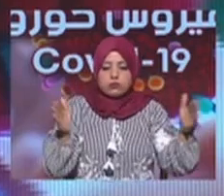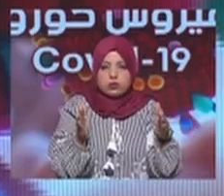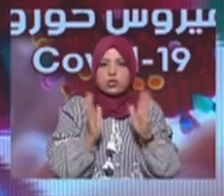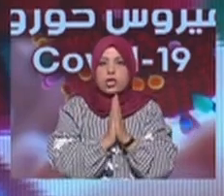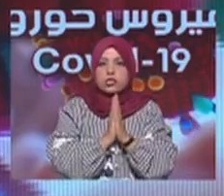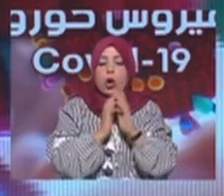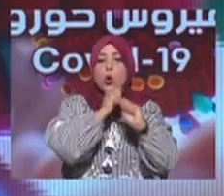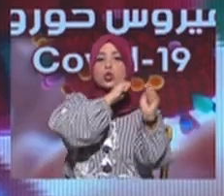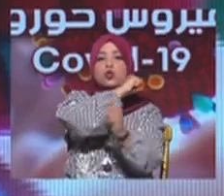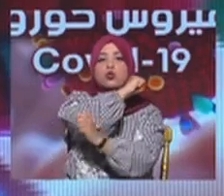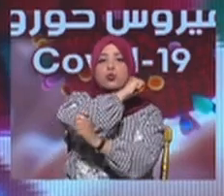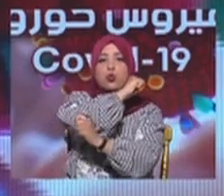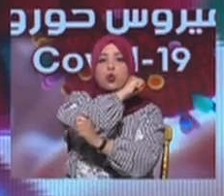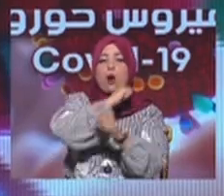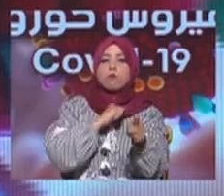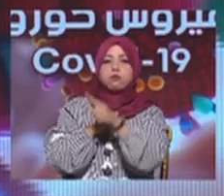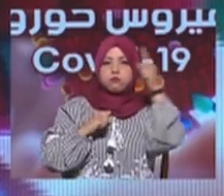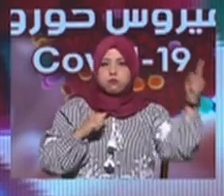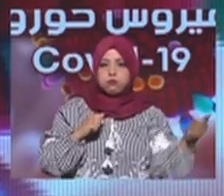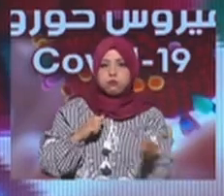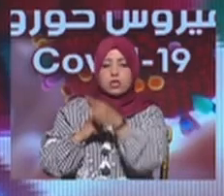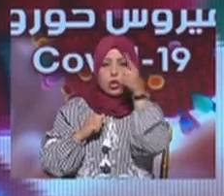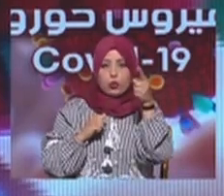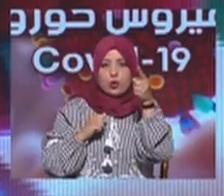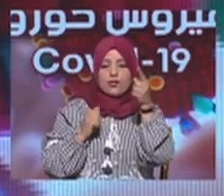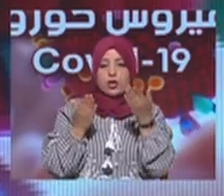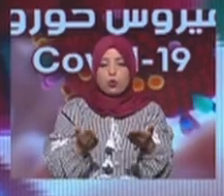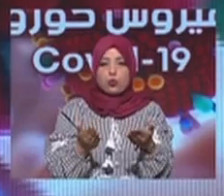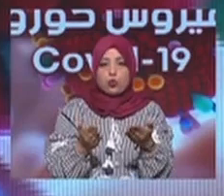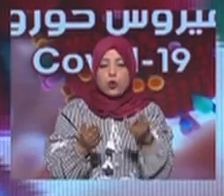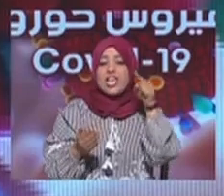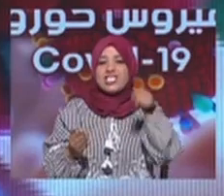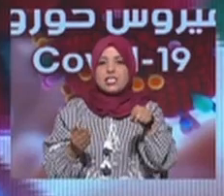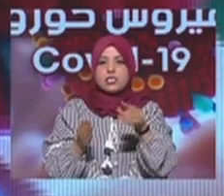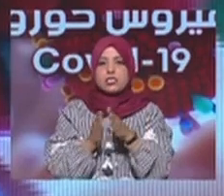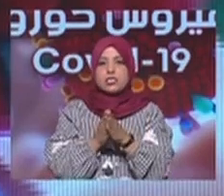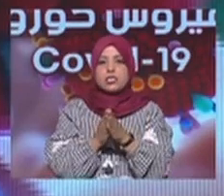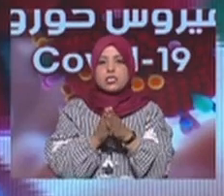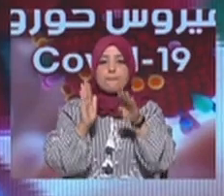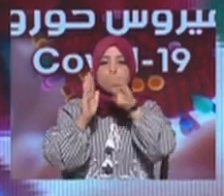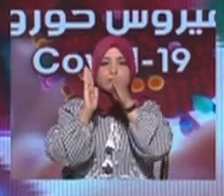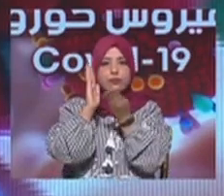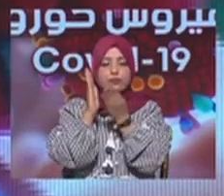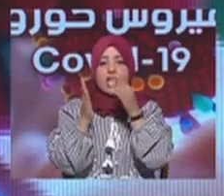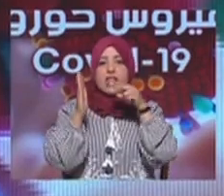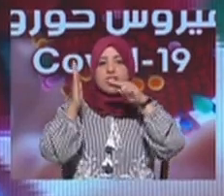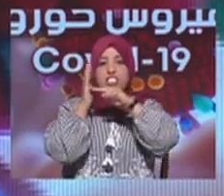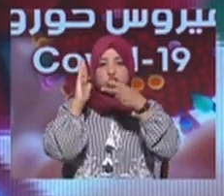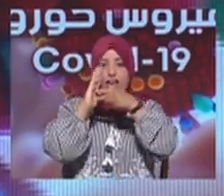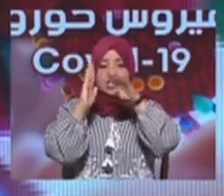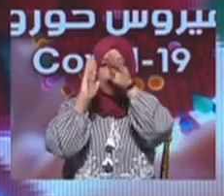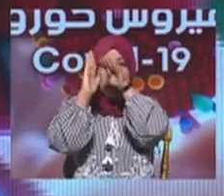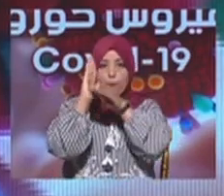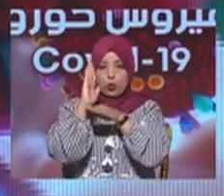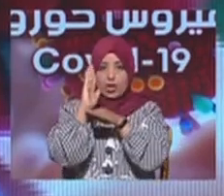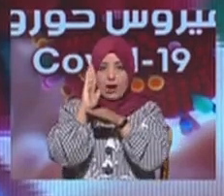تاخذ نتيجة السيكونس، أسبوع كامل. والأسبوع هذاك يلزمك تبدا عندك بروتوكول تمشي عليه، معناها مش